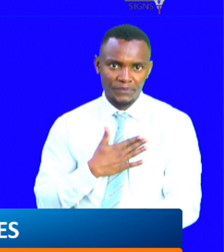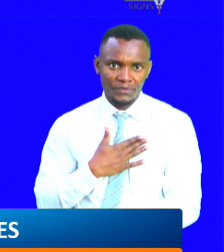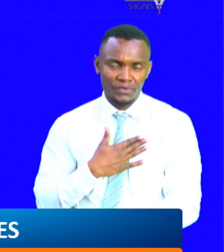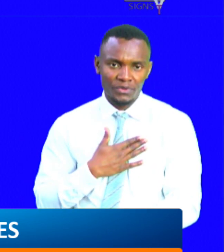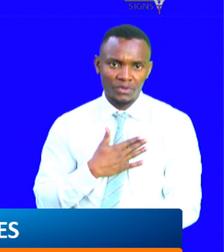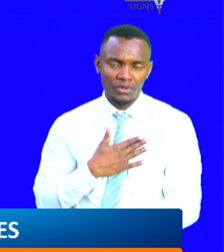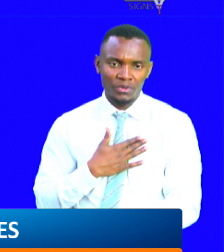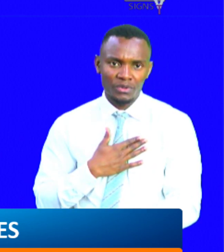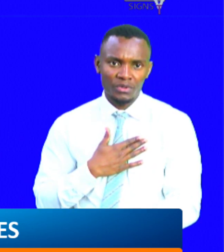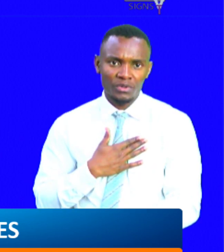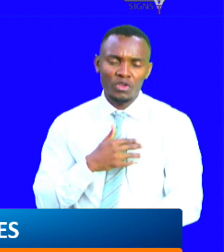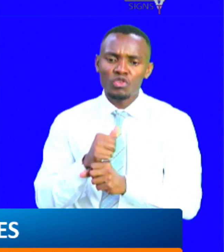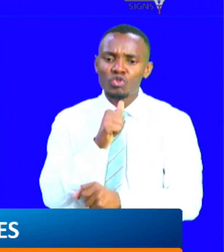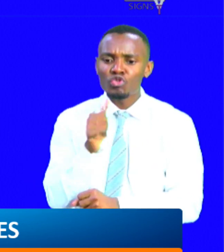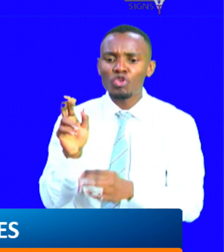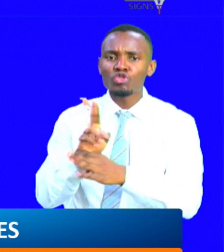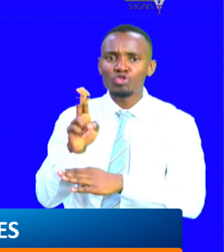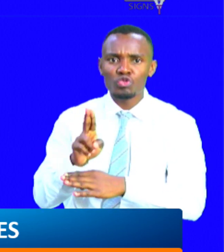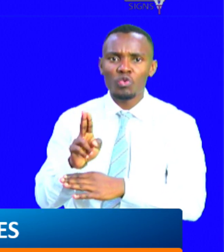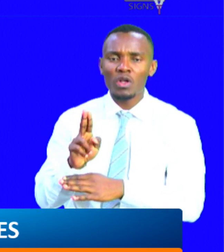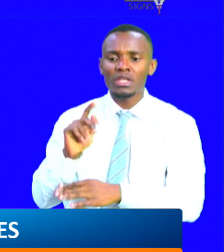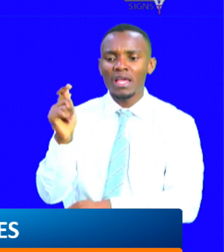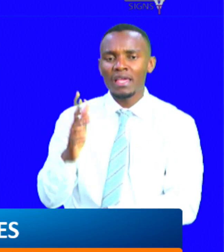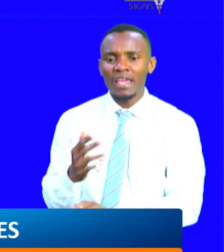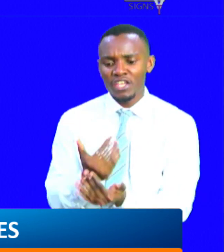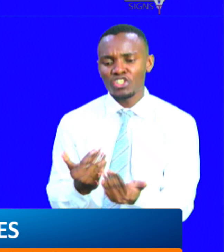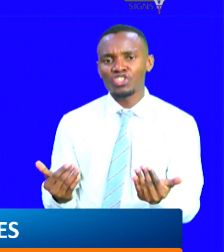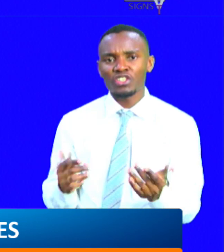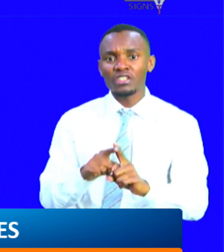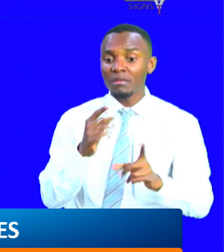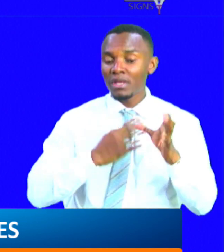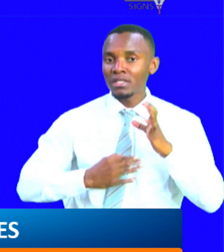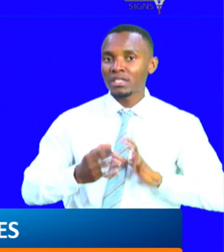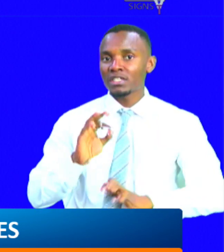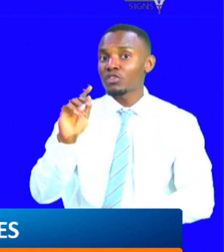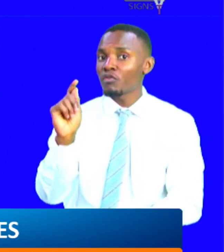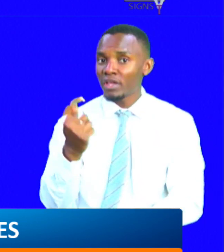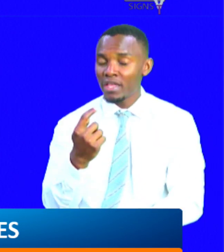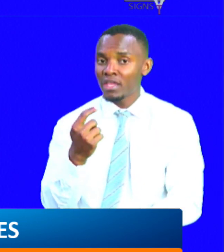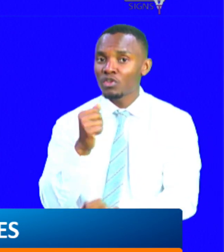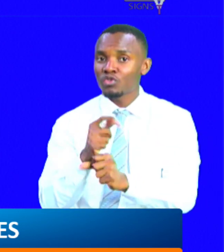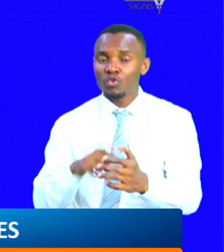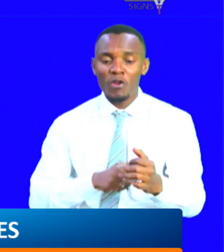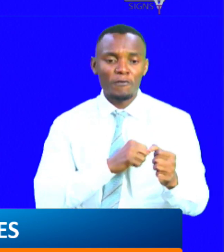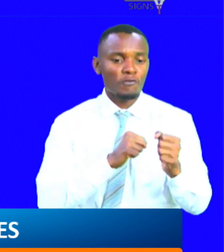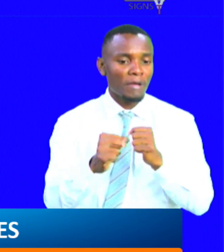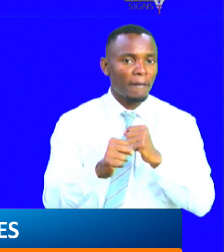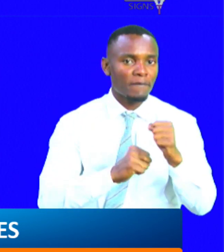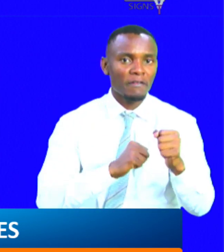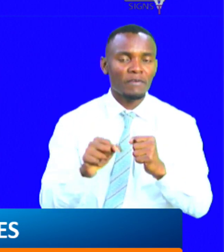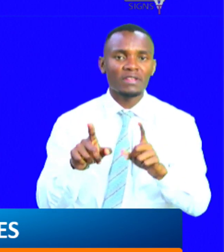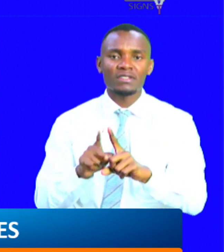tusitumie watoto wa Kenya, wananchi wa Kenya kupigana, kulete